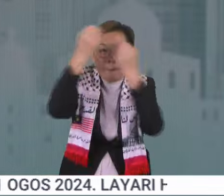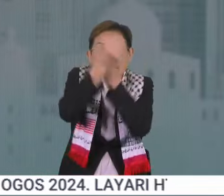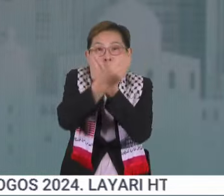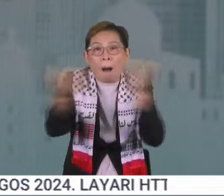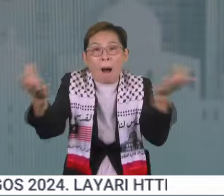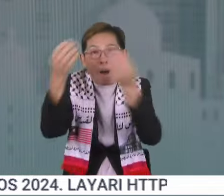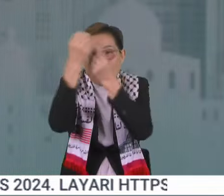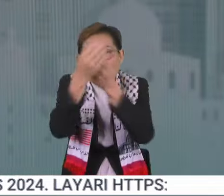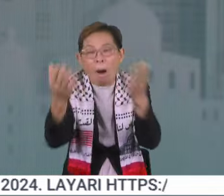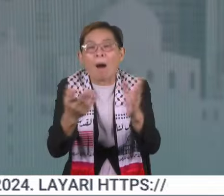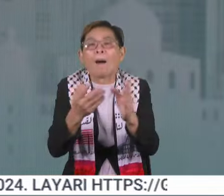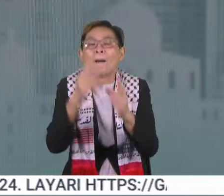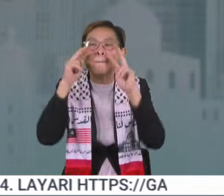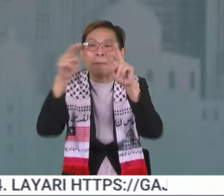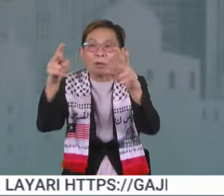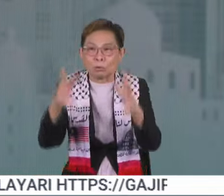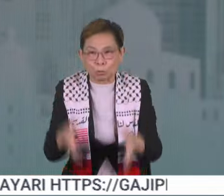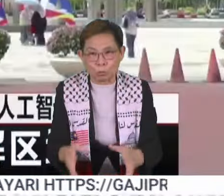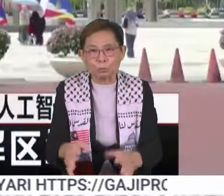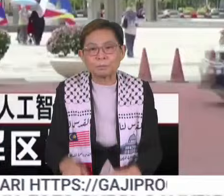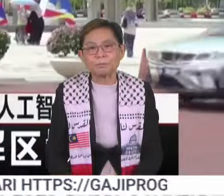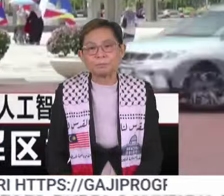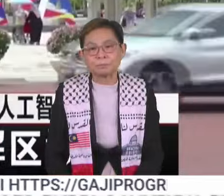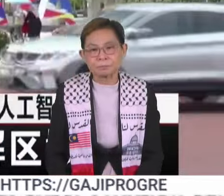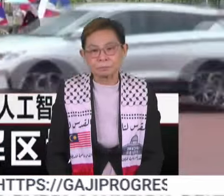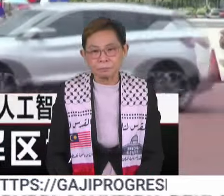maklumat kepada penonton.